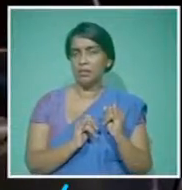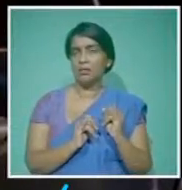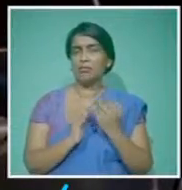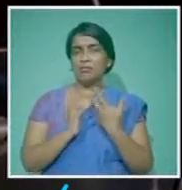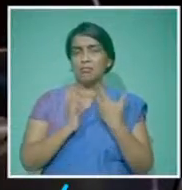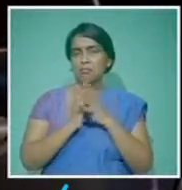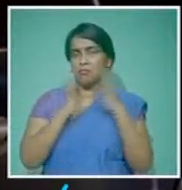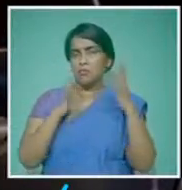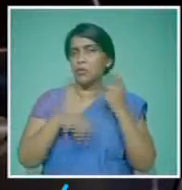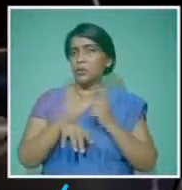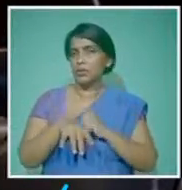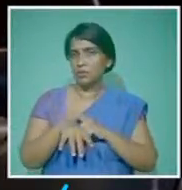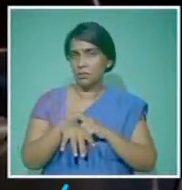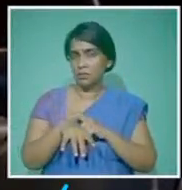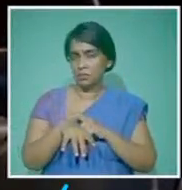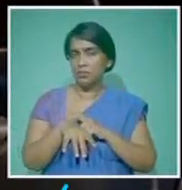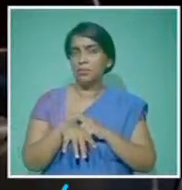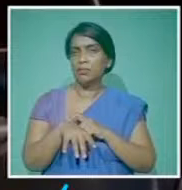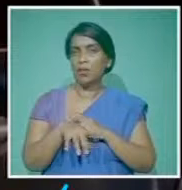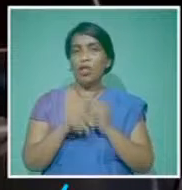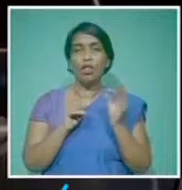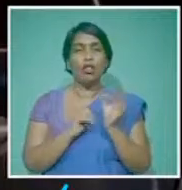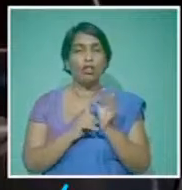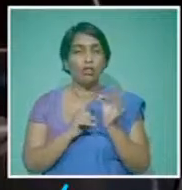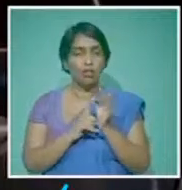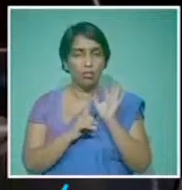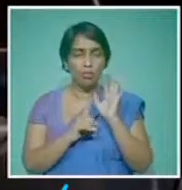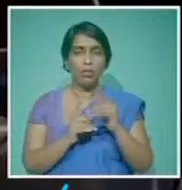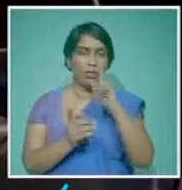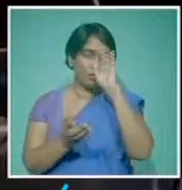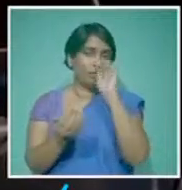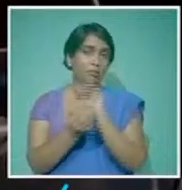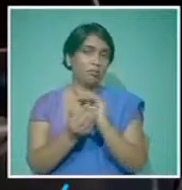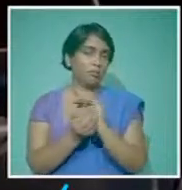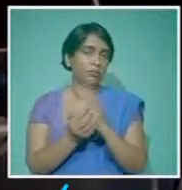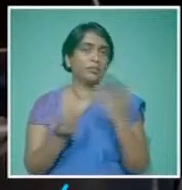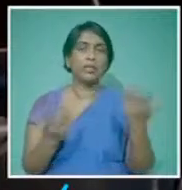බොහෝ වෙලාවට දුප්පත් අය